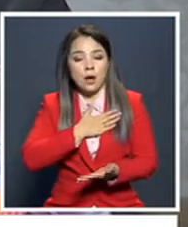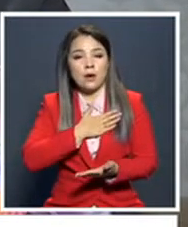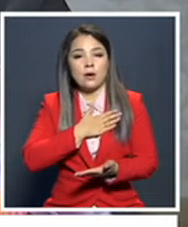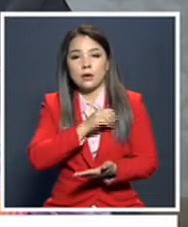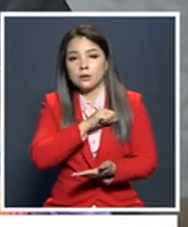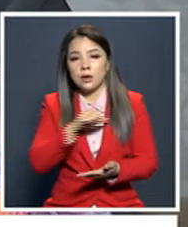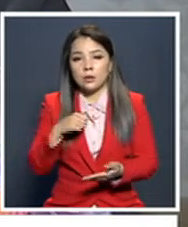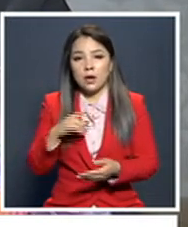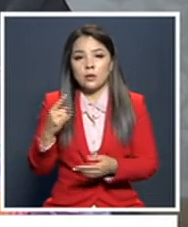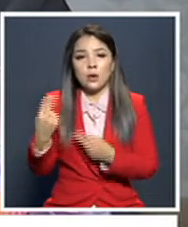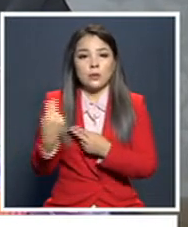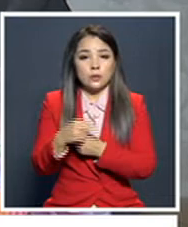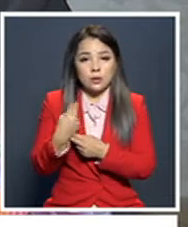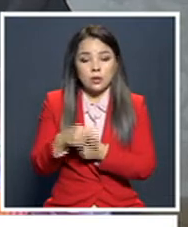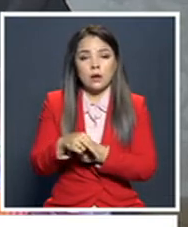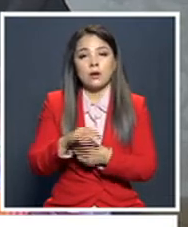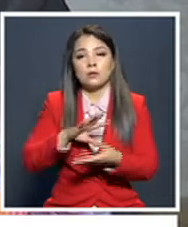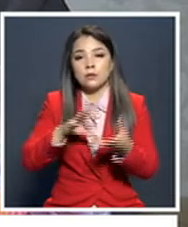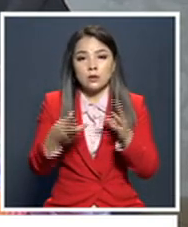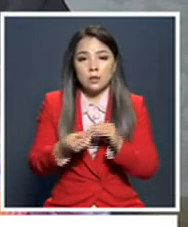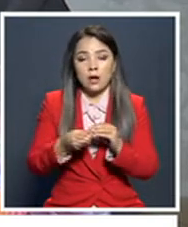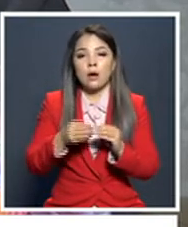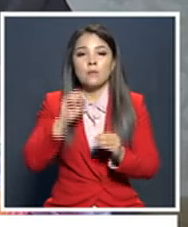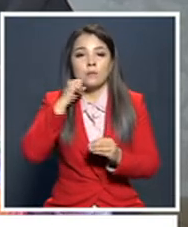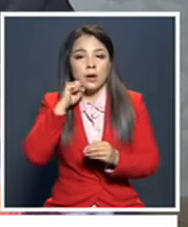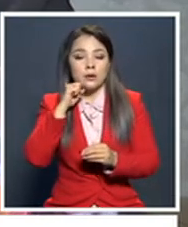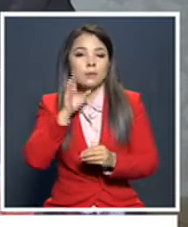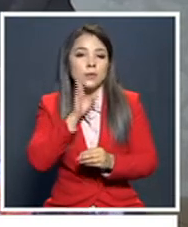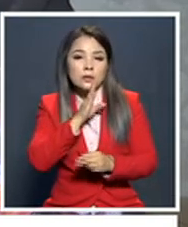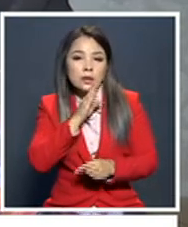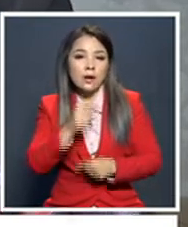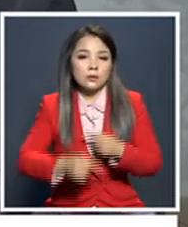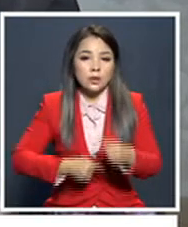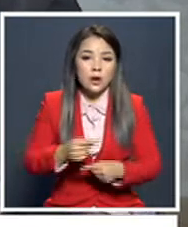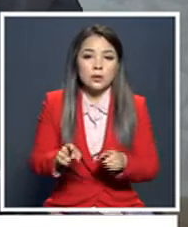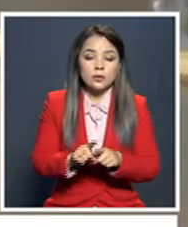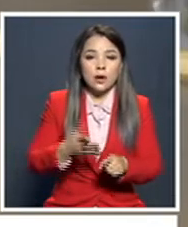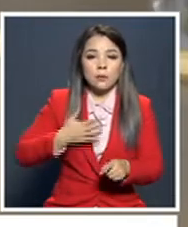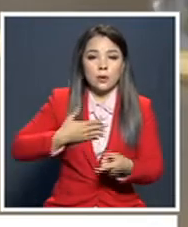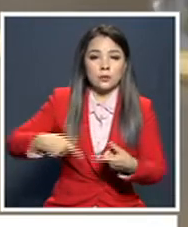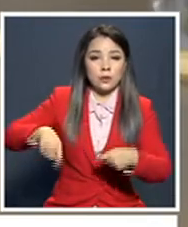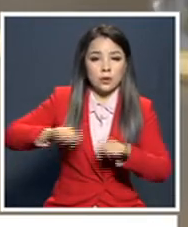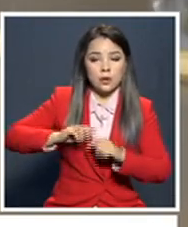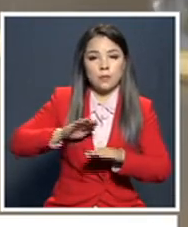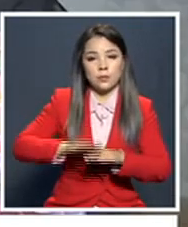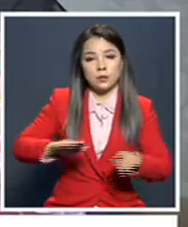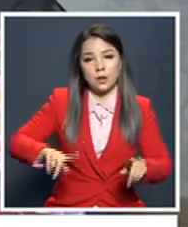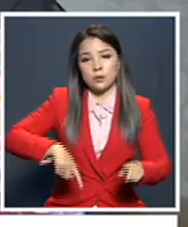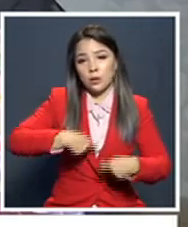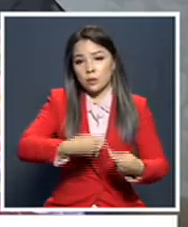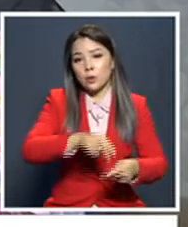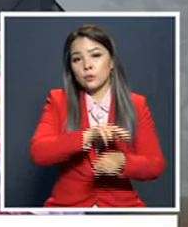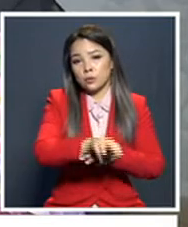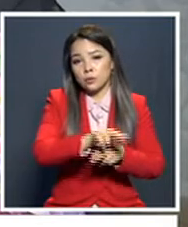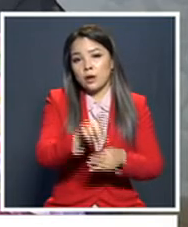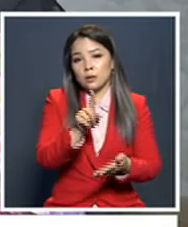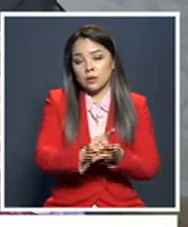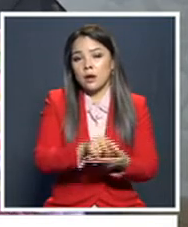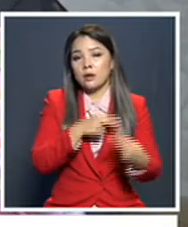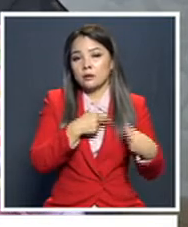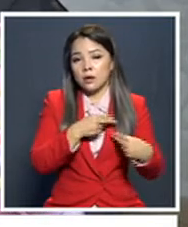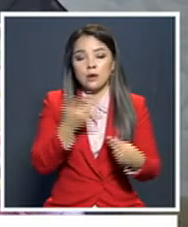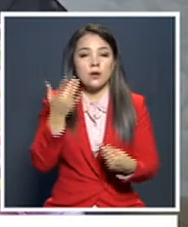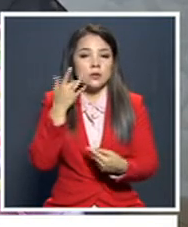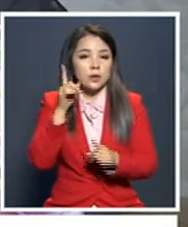енді анамыздан, жаңа әжемізден үйренгенімізді, енді мен сол балаларыма да үйретіп отырмын. Ұстанымы бала еңбекқор болу